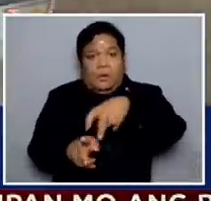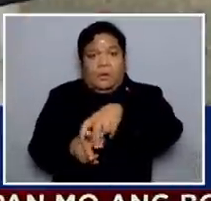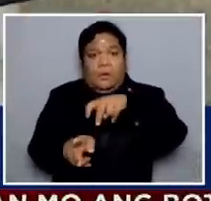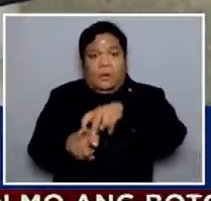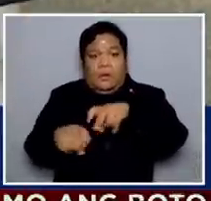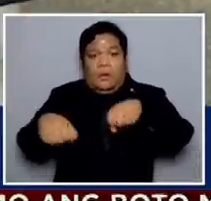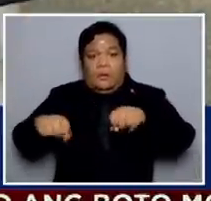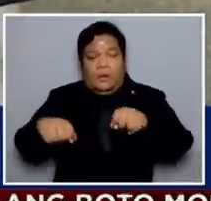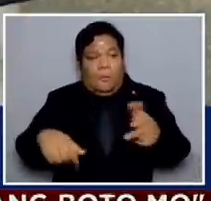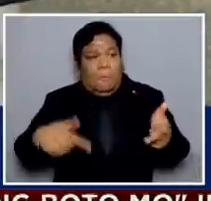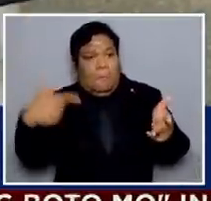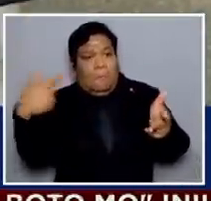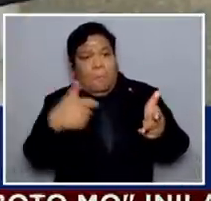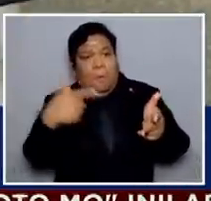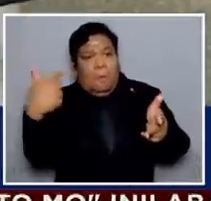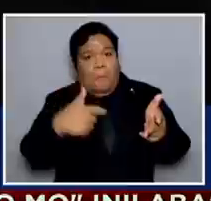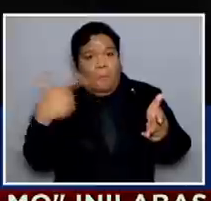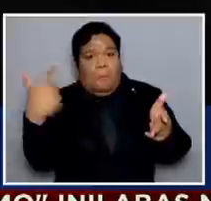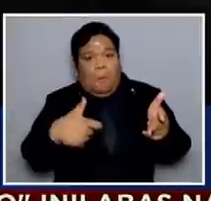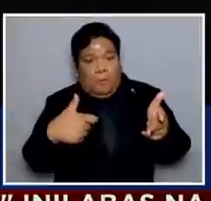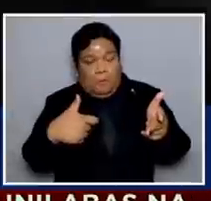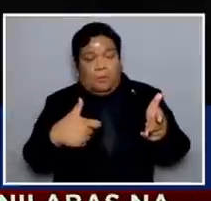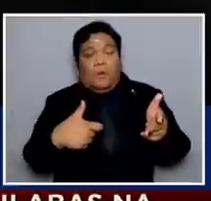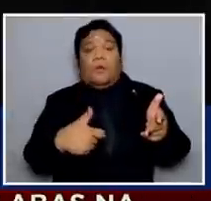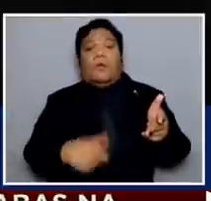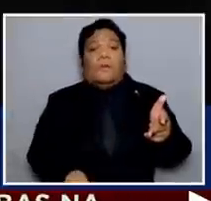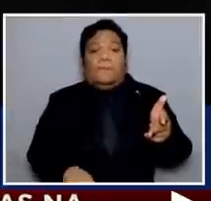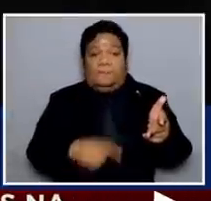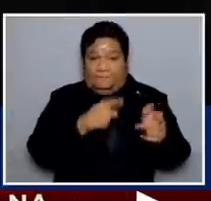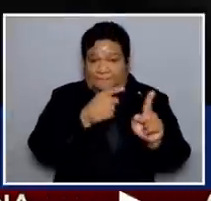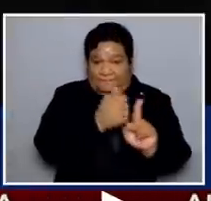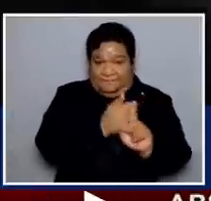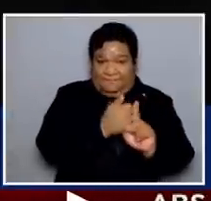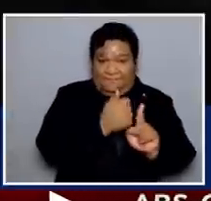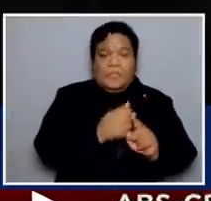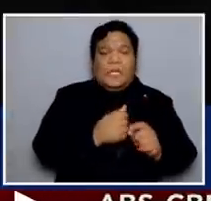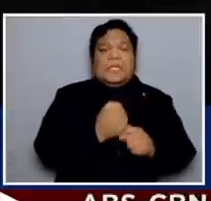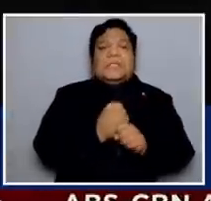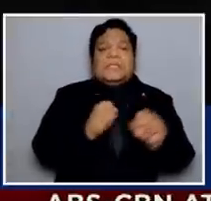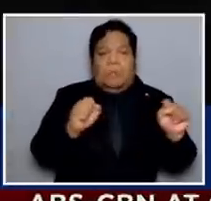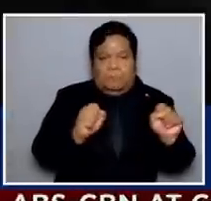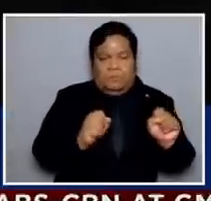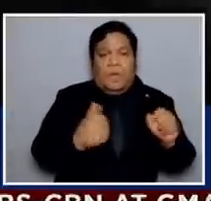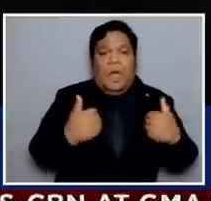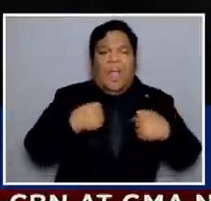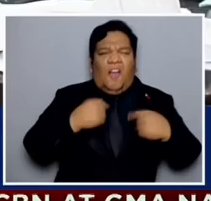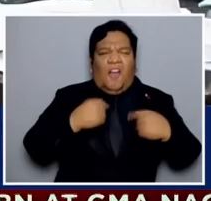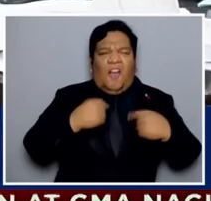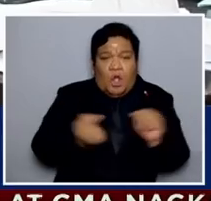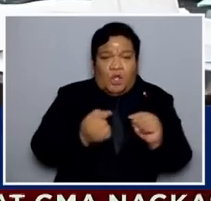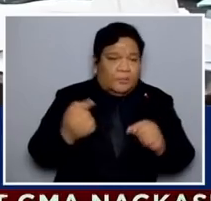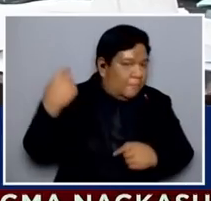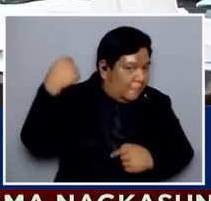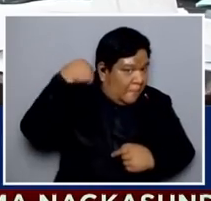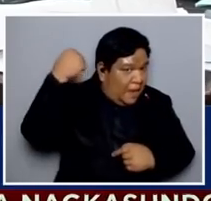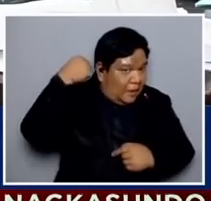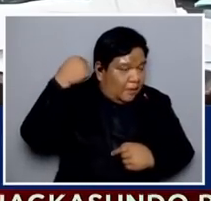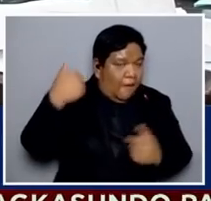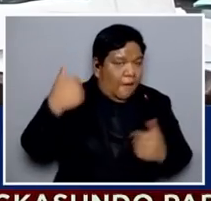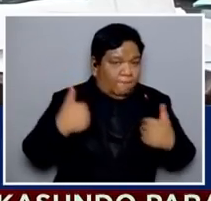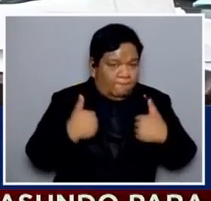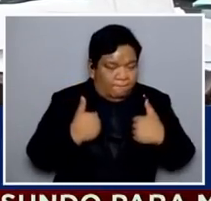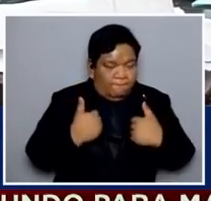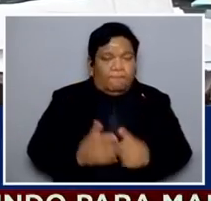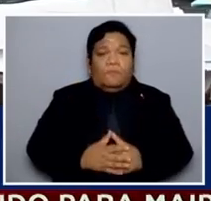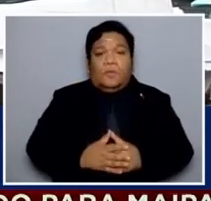kaliwang bahagi ng kanyang sasakyan. Nakaligtas ang biktima na nagtamo ng sugat sa likod ng kanyang ulo. Nabangga naman